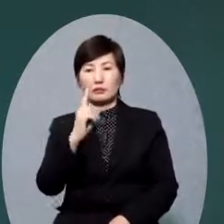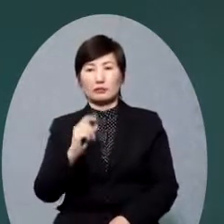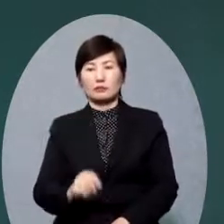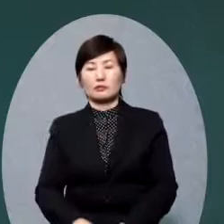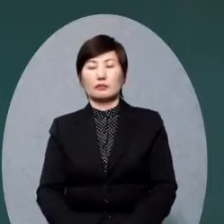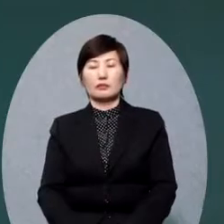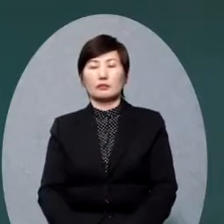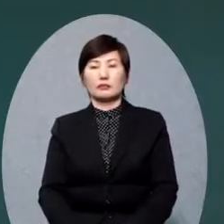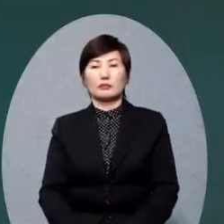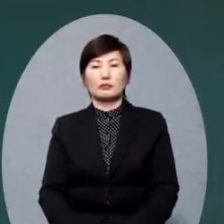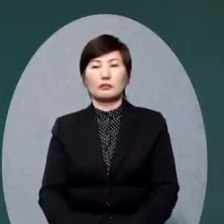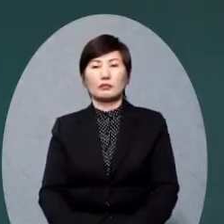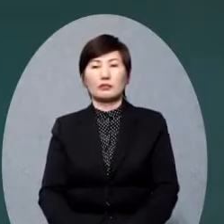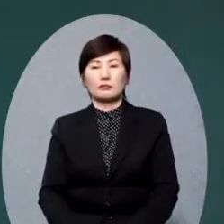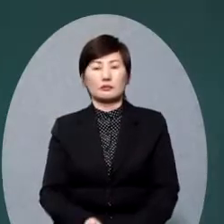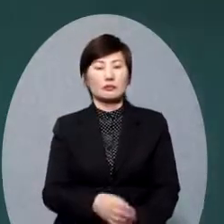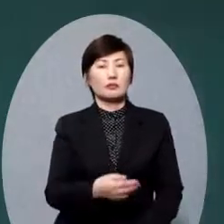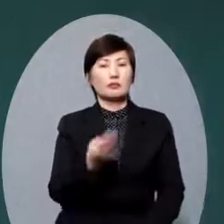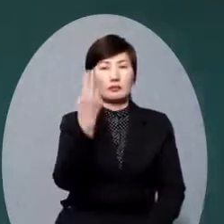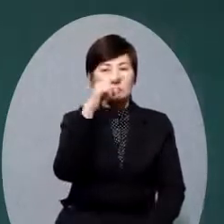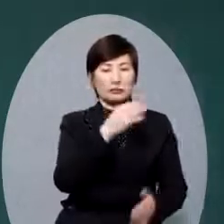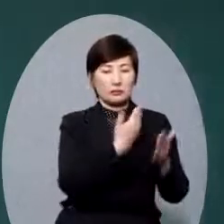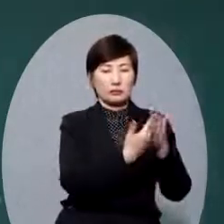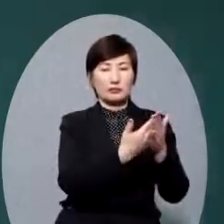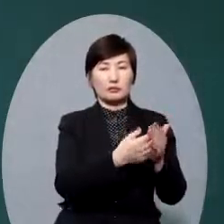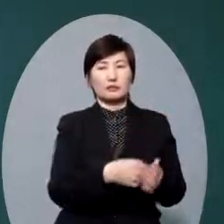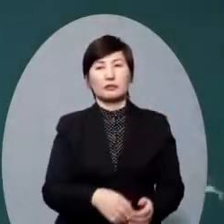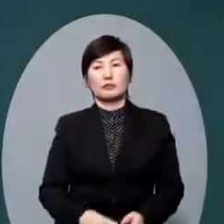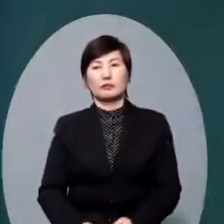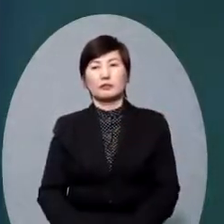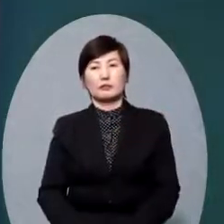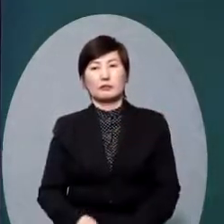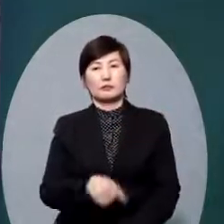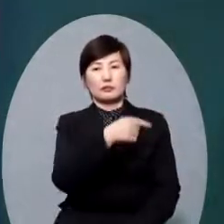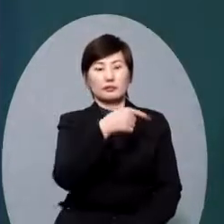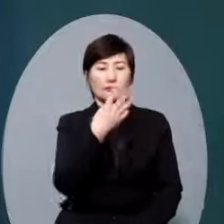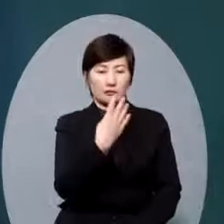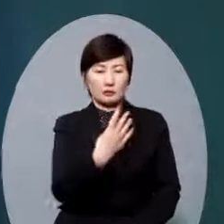2-т нь хураагаад хасах 3-ны 1 гарч ирж байна. За дээд нь.